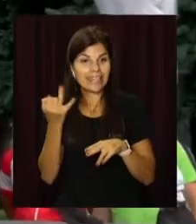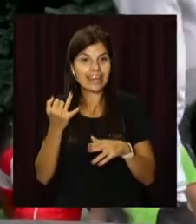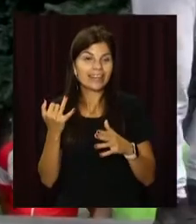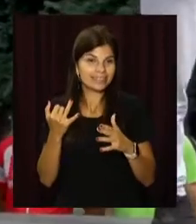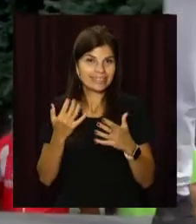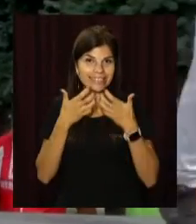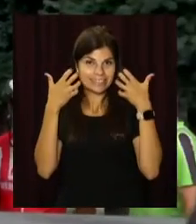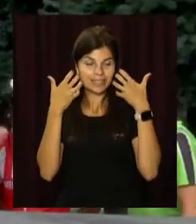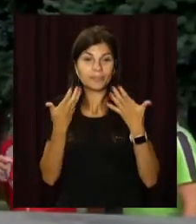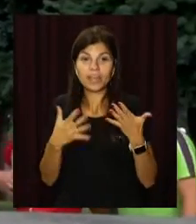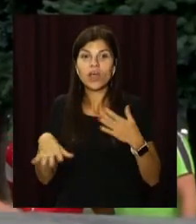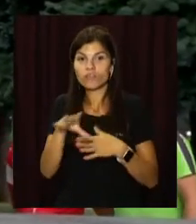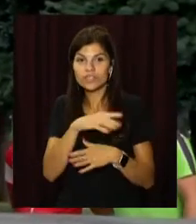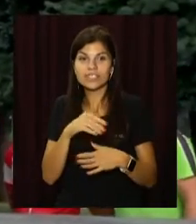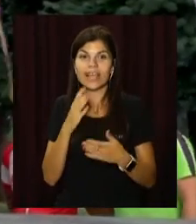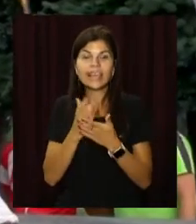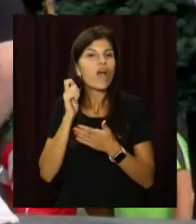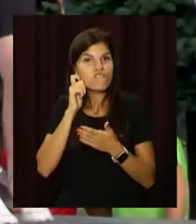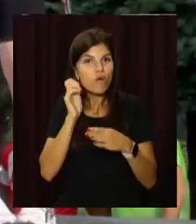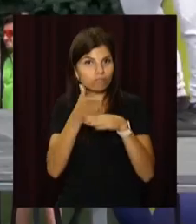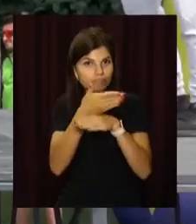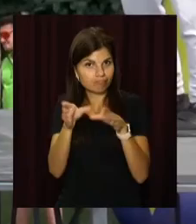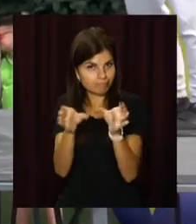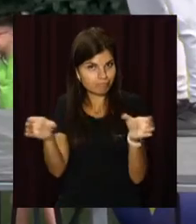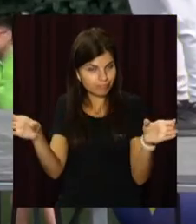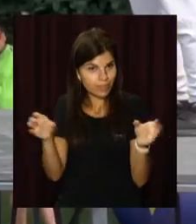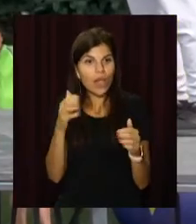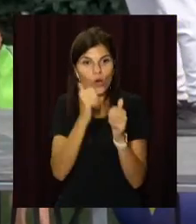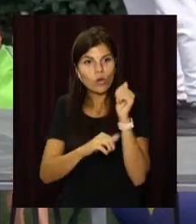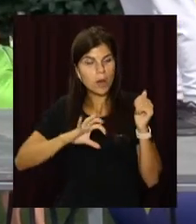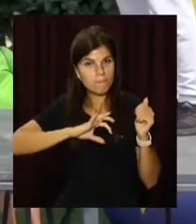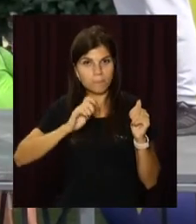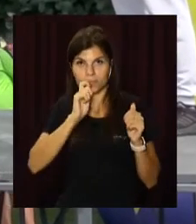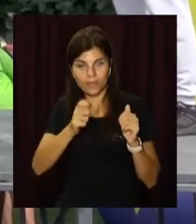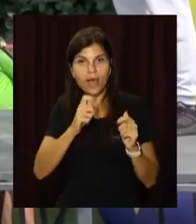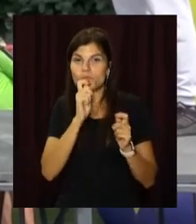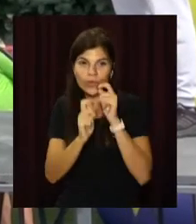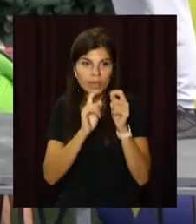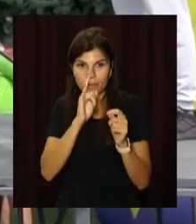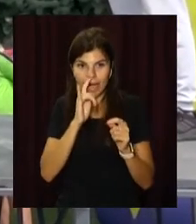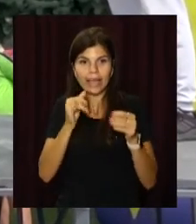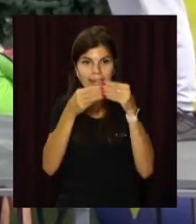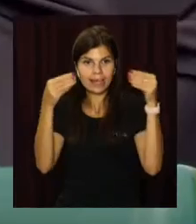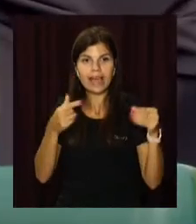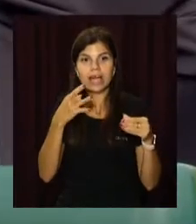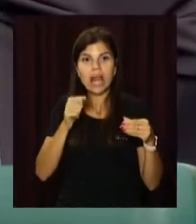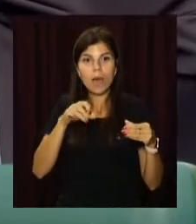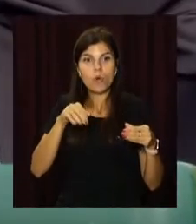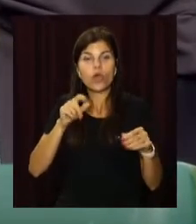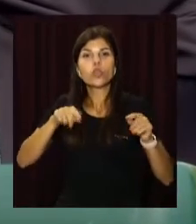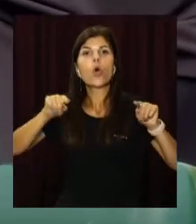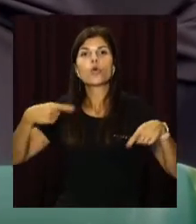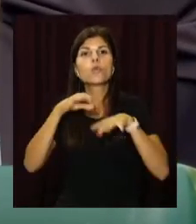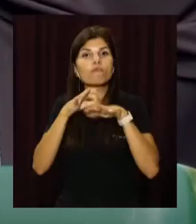вражень. Всіх учасників поділили за віковими категоріями і в кожній нагородили переможців подарунками та грамотами. Також